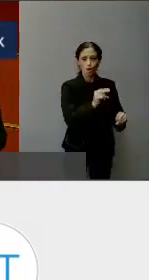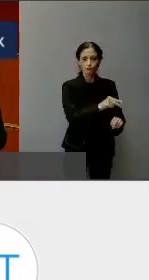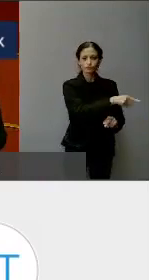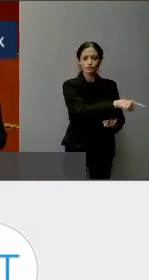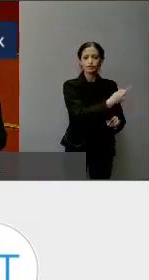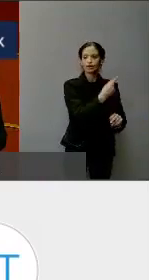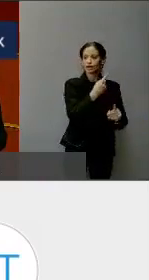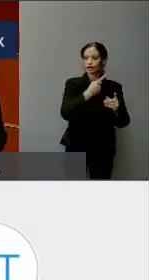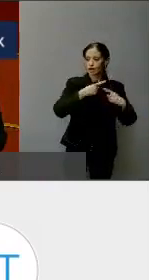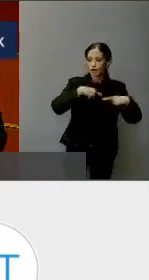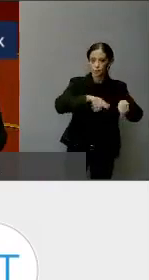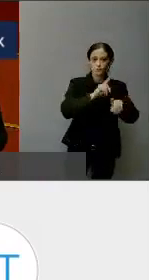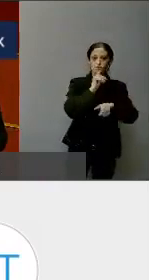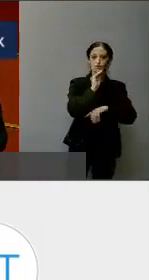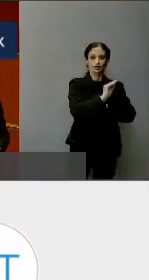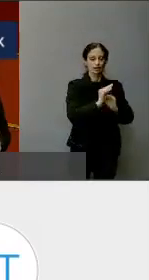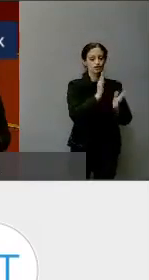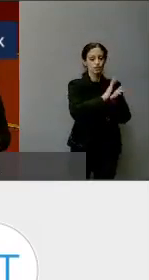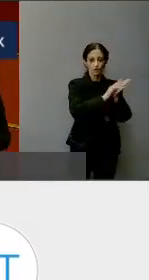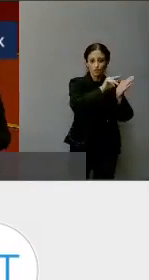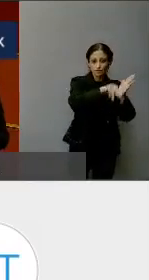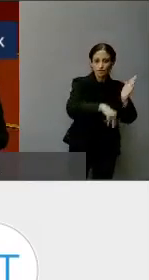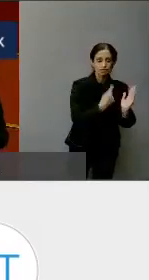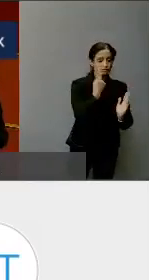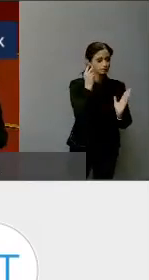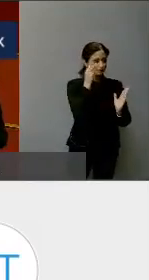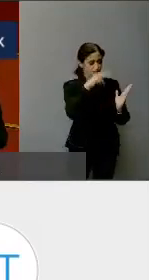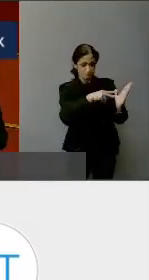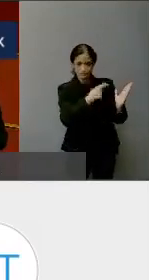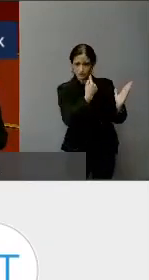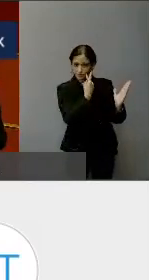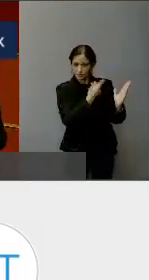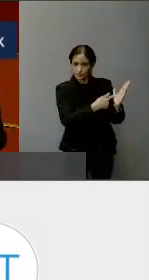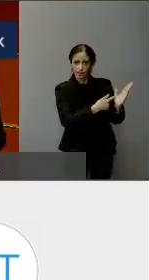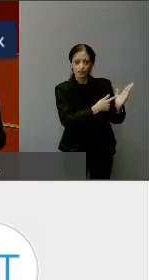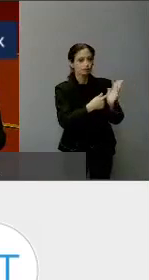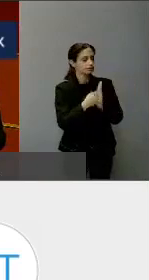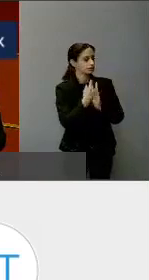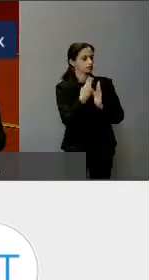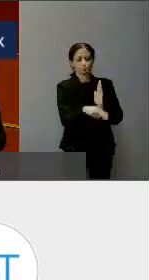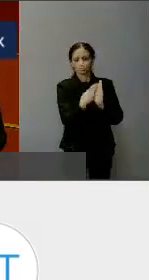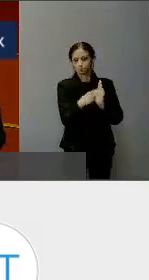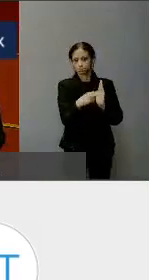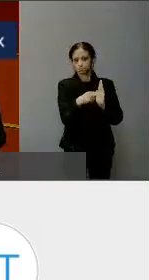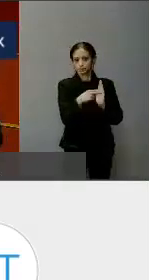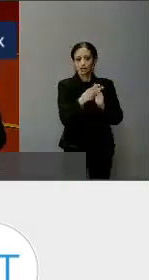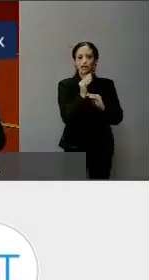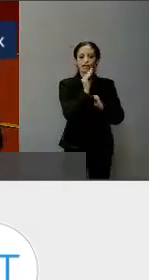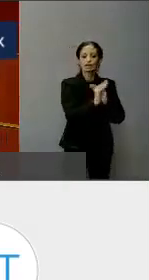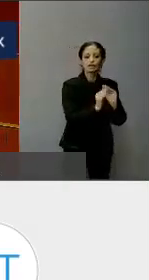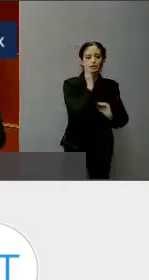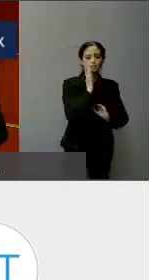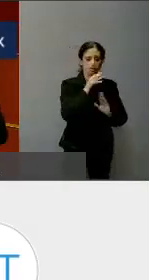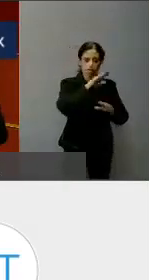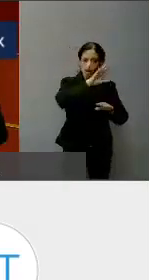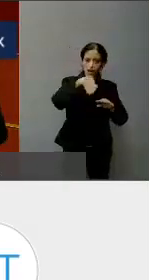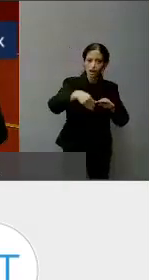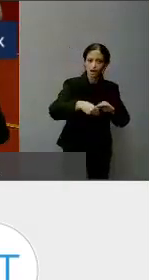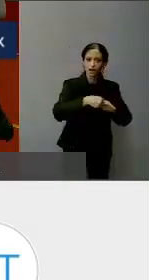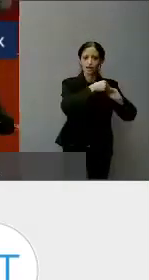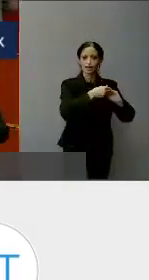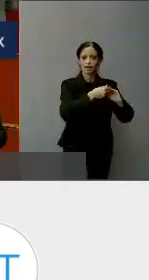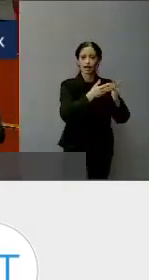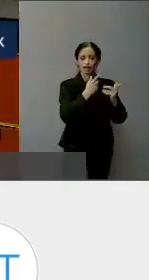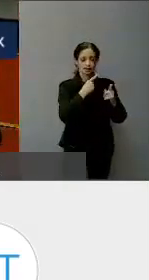commissione il potere vedere la convenzione che stabilisce gli obblighi non c'è stato verso abbiamo chiesto di poter vedere gli allegati alla fase di